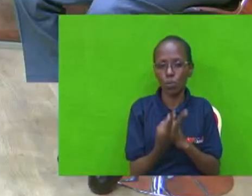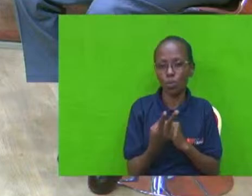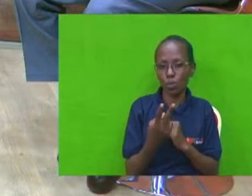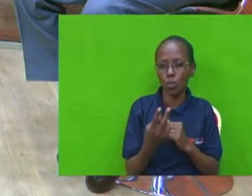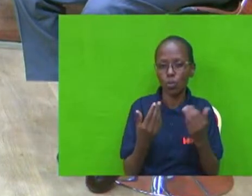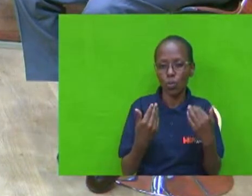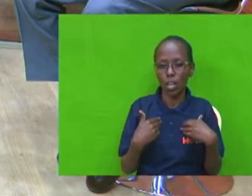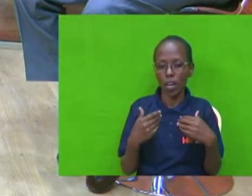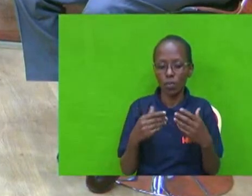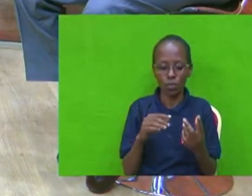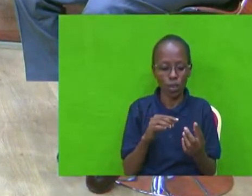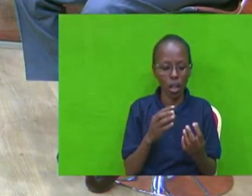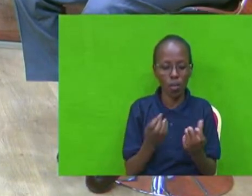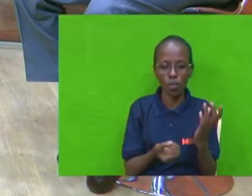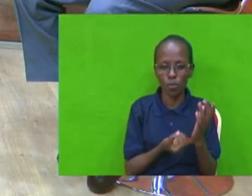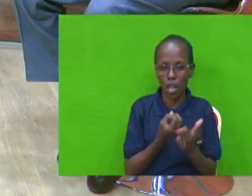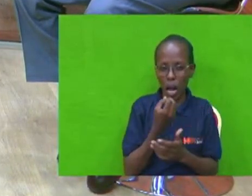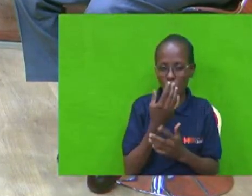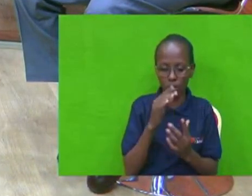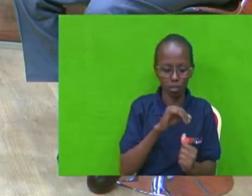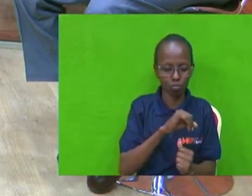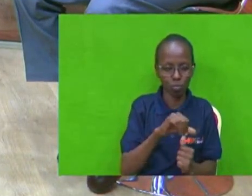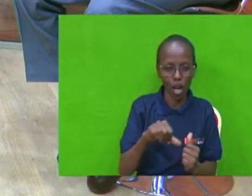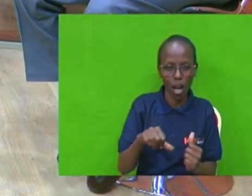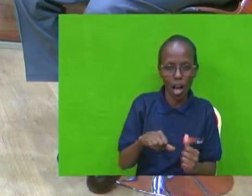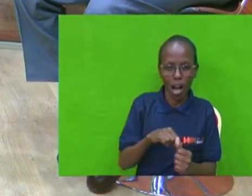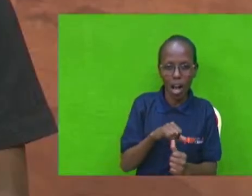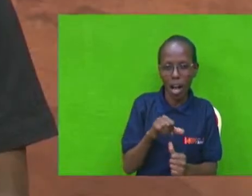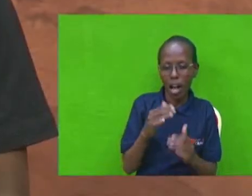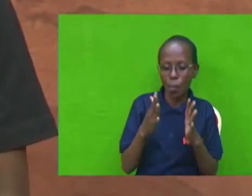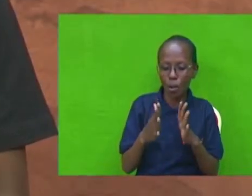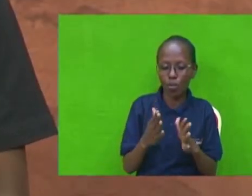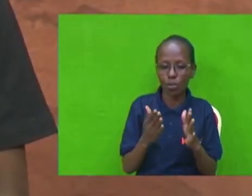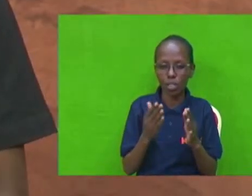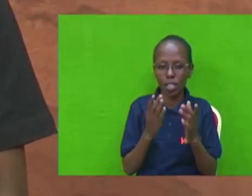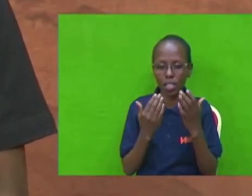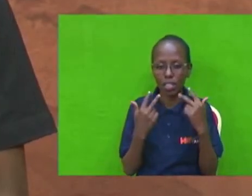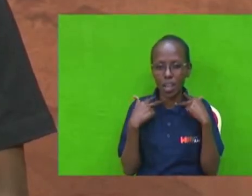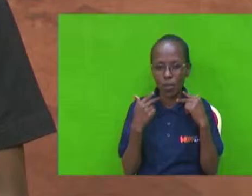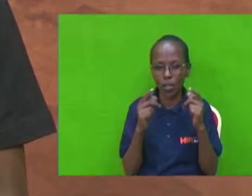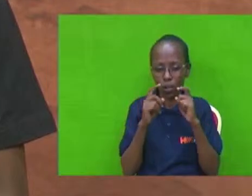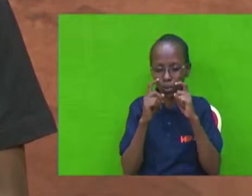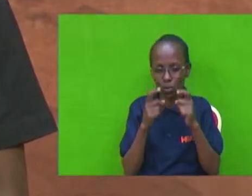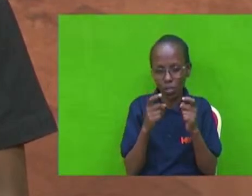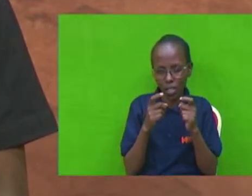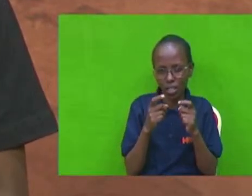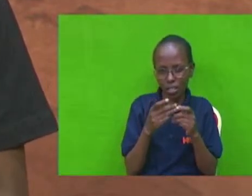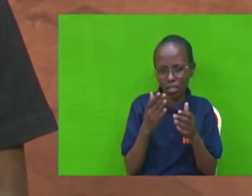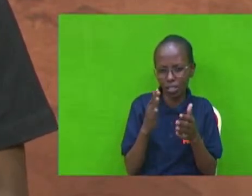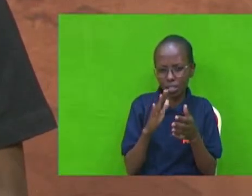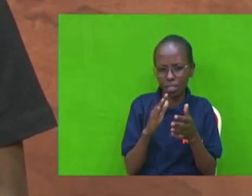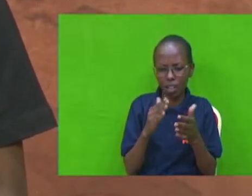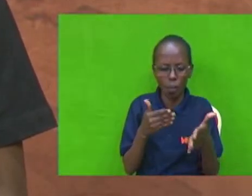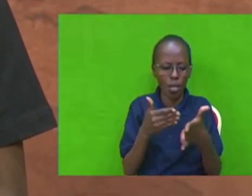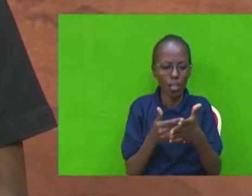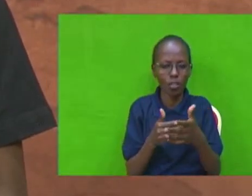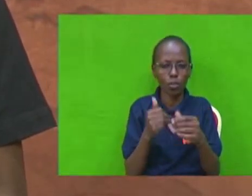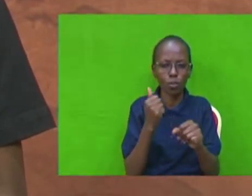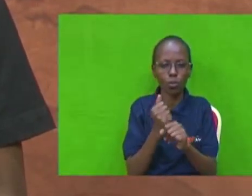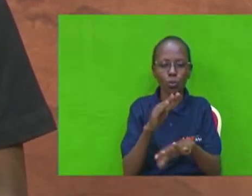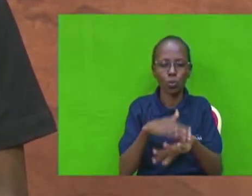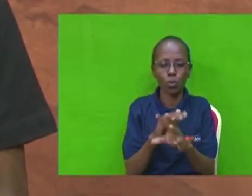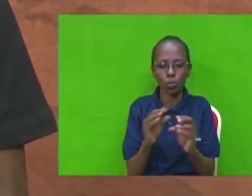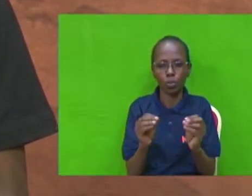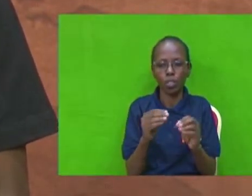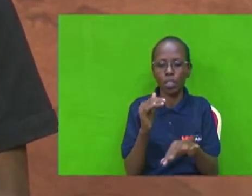ua limewazingira. Sasa huyu aliye katika utumwa wa dhambi amezingirwa kutotenda mazuri. Anatenda